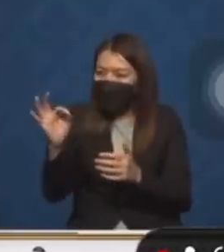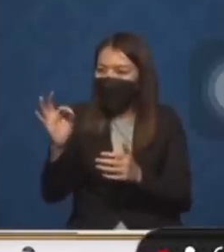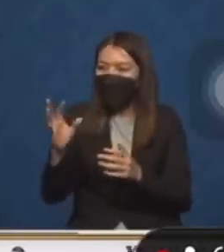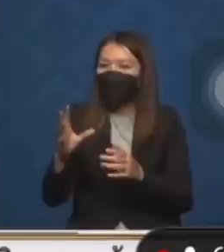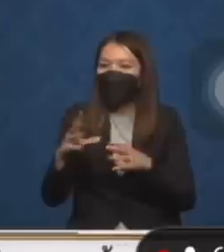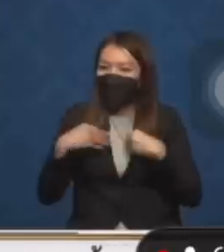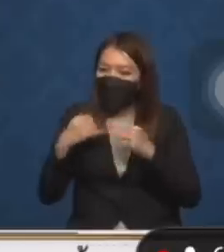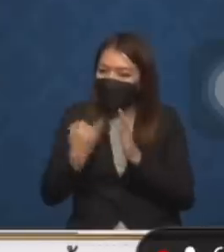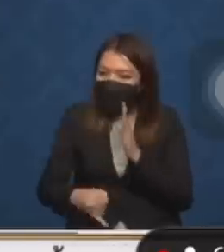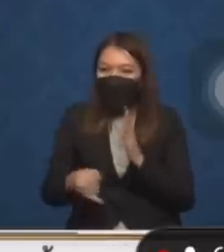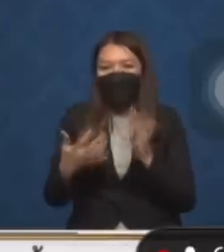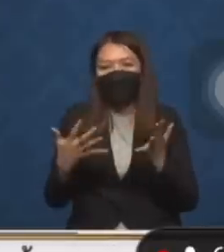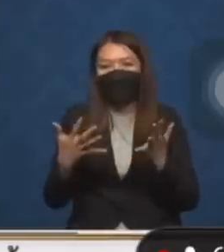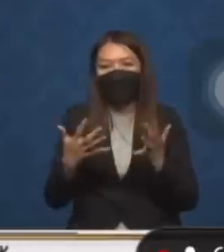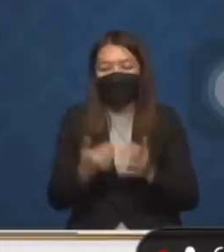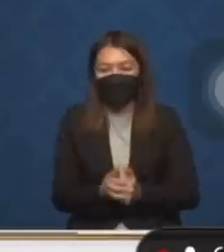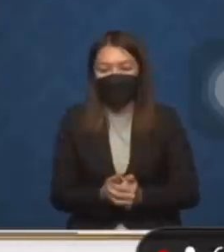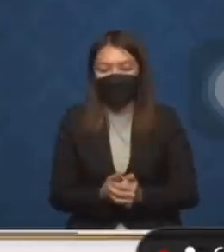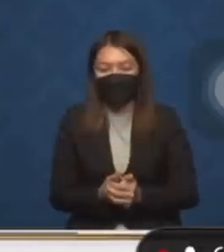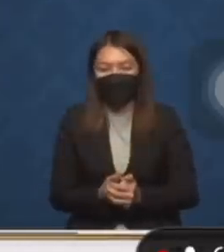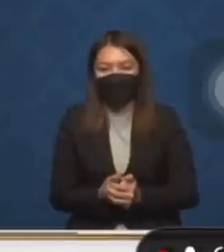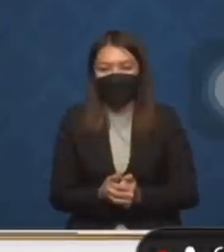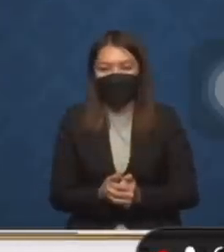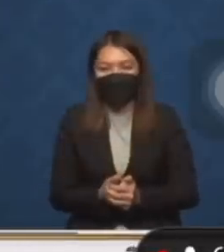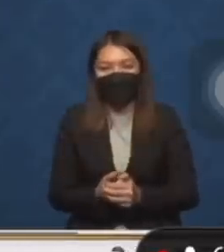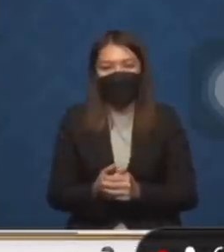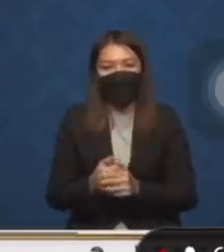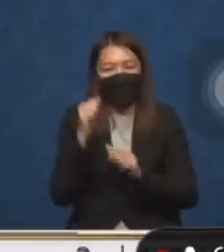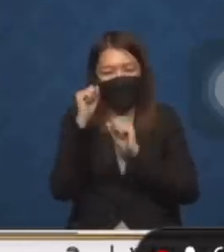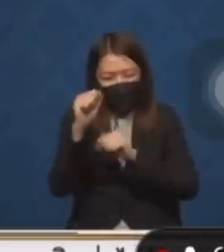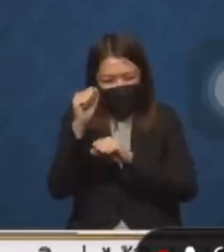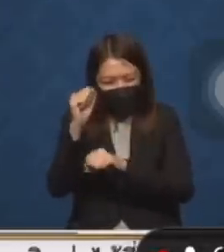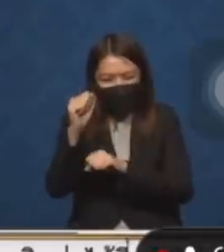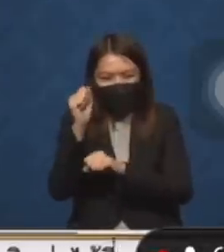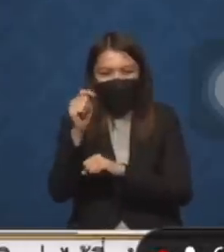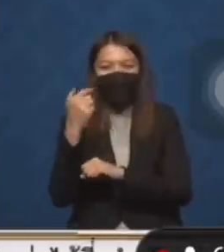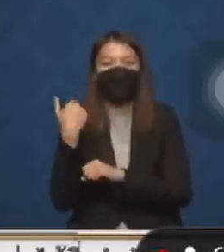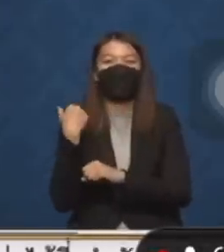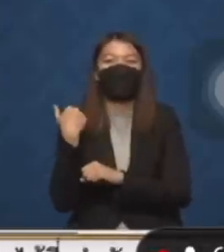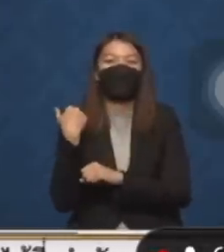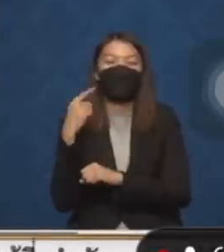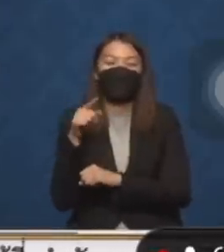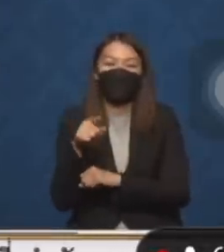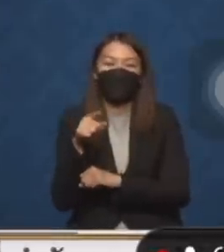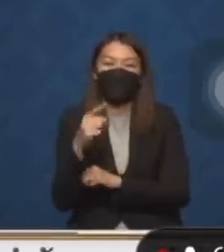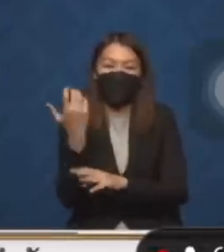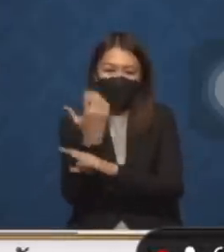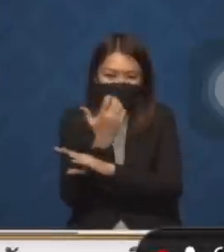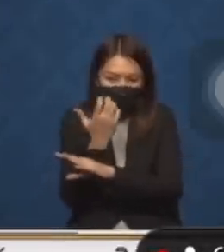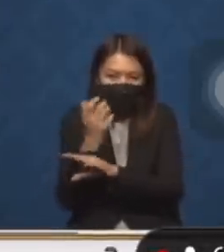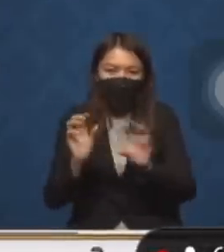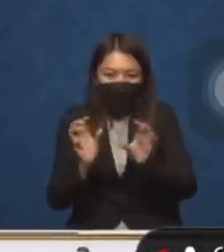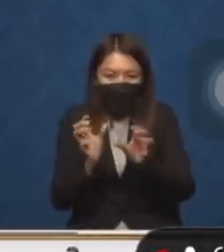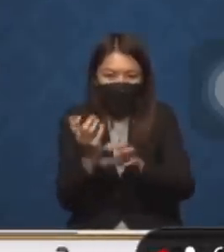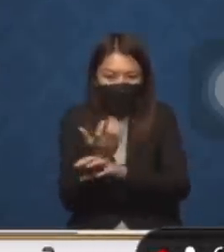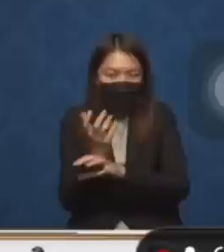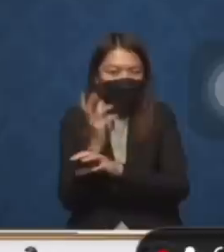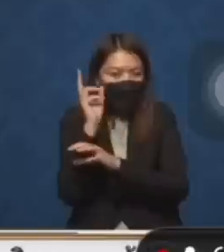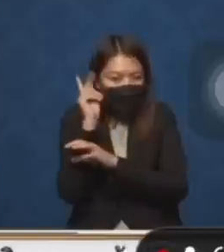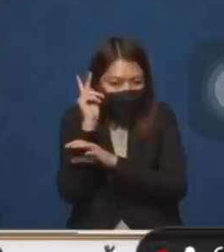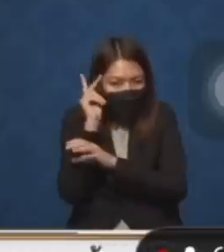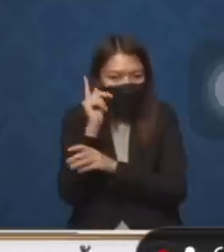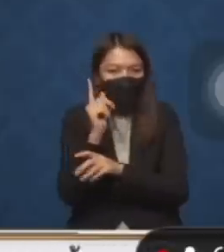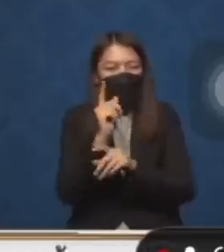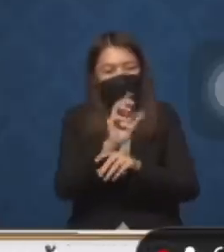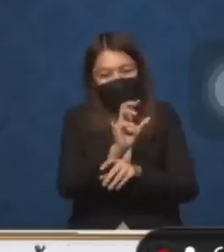ดขนาเดยวการทางตรงกัข้ามประกาเหล่านี้กยให religion Yman สั่งให้ทรรทัตท์ วิทยุ สื่อโนชนทกคนช่อง